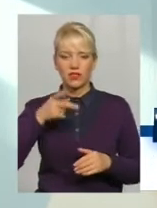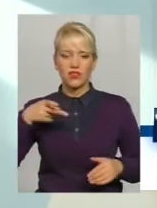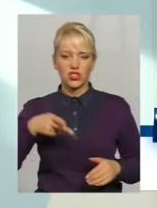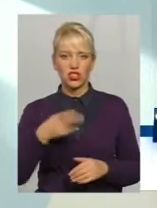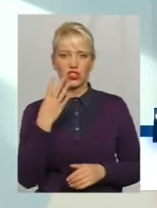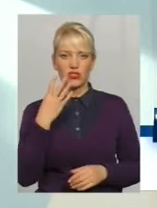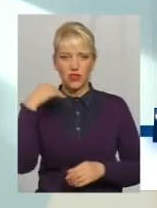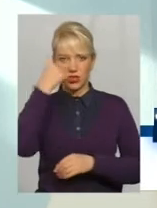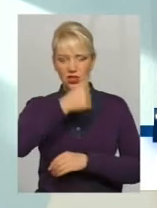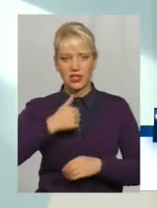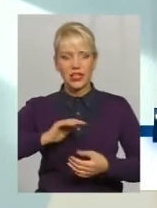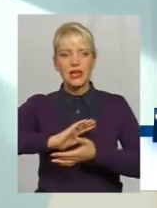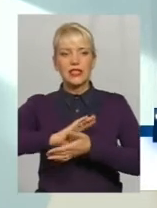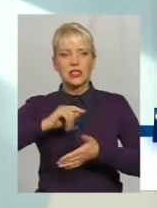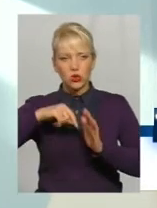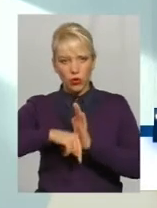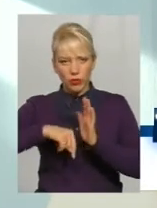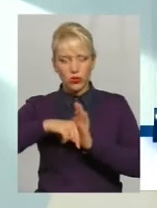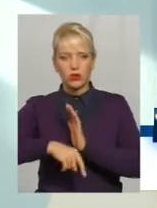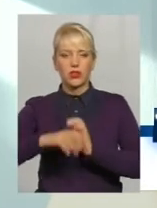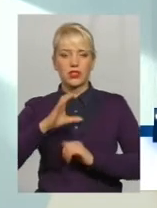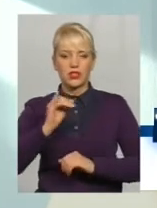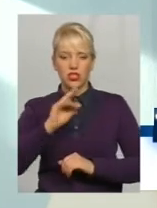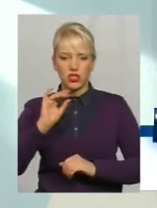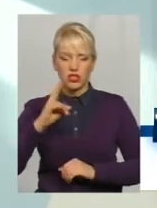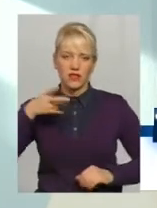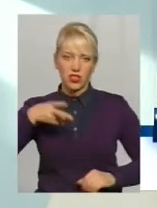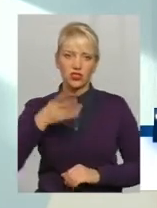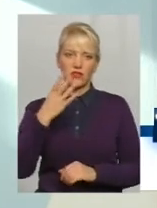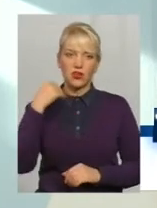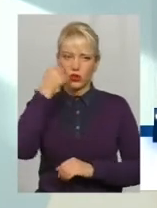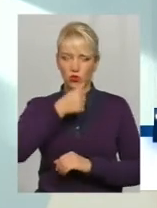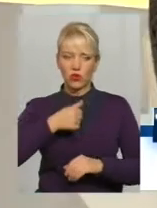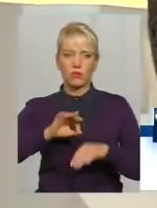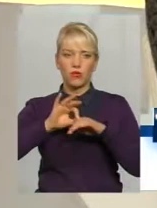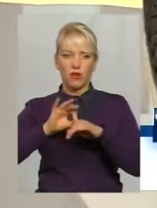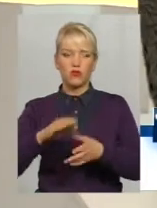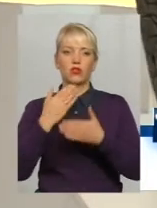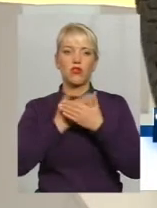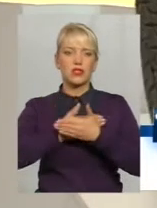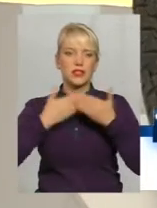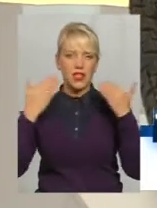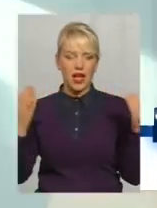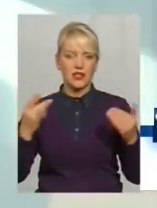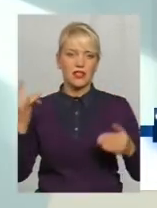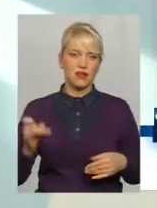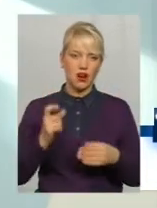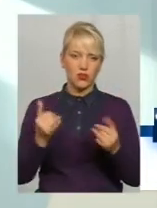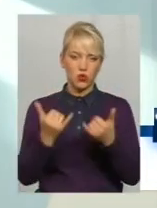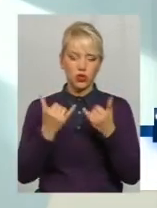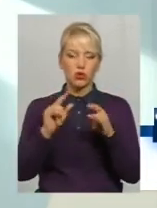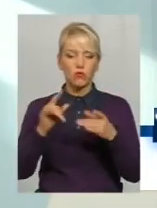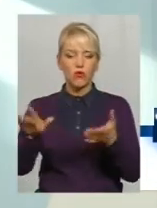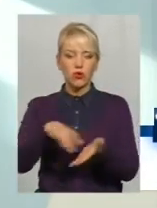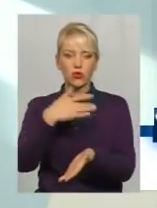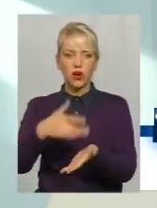Ми брали. Станом на, тобто в січні 2004 року проводилося останнє осучаснення. І тому для розрахунку взято